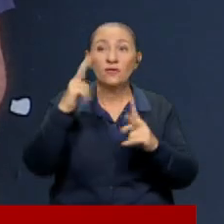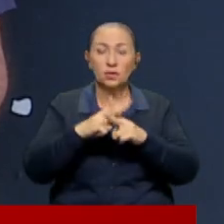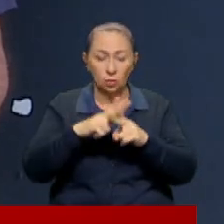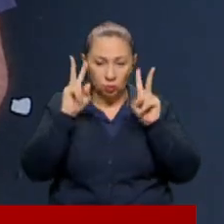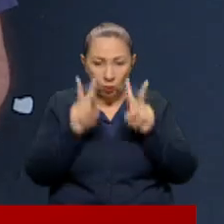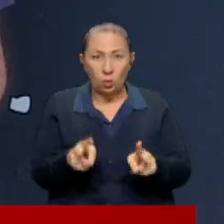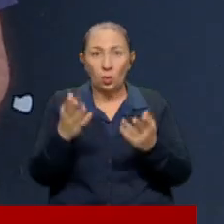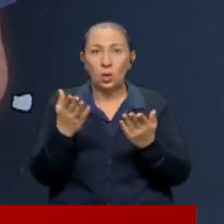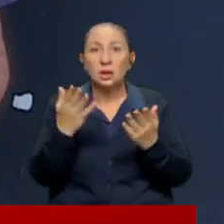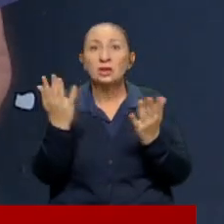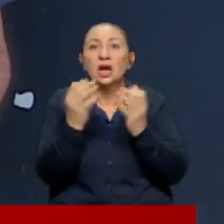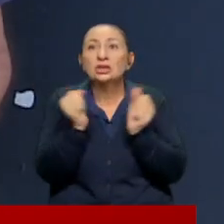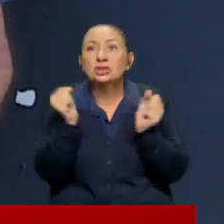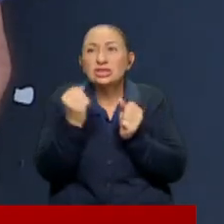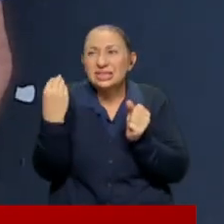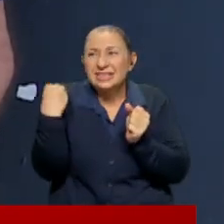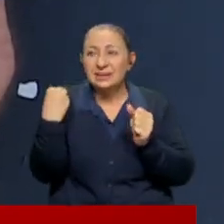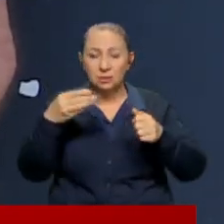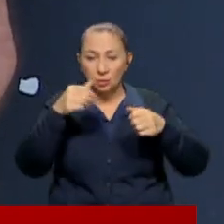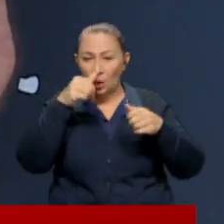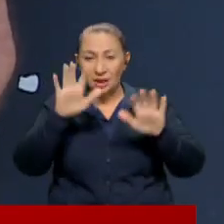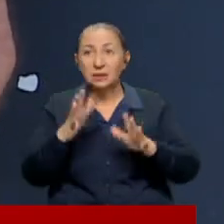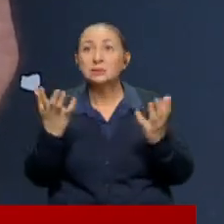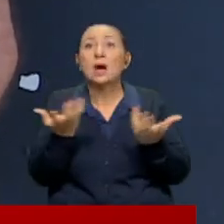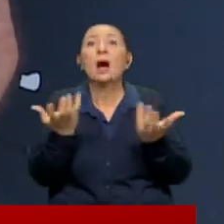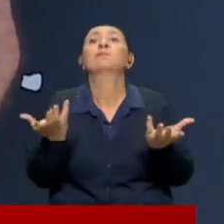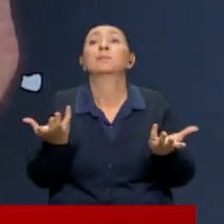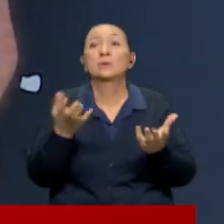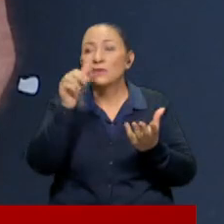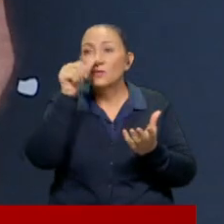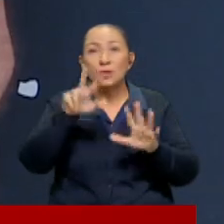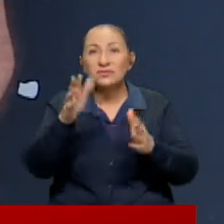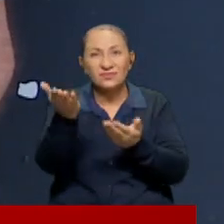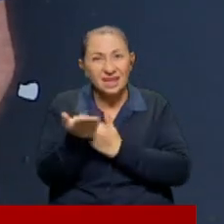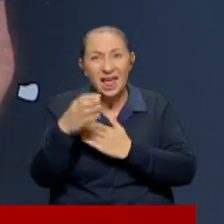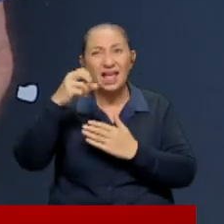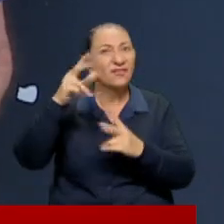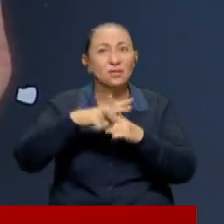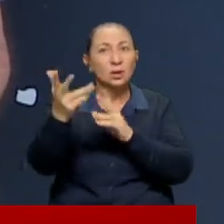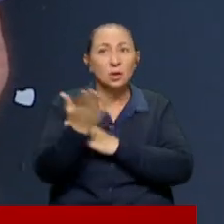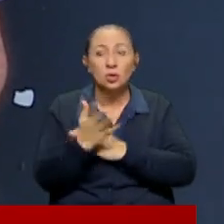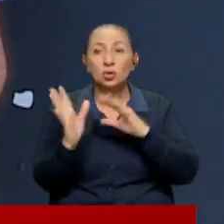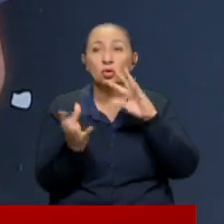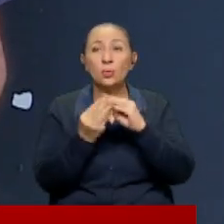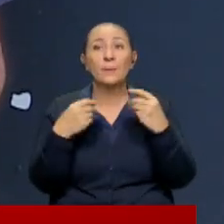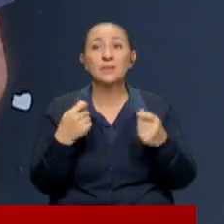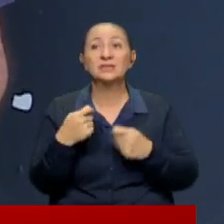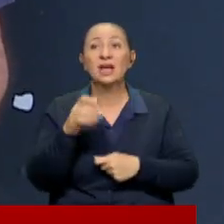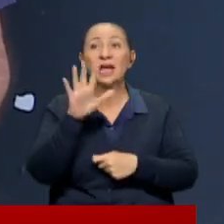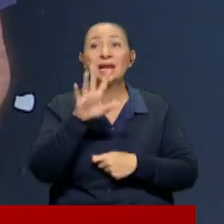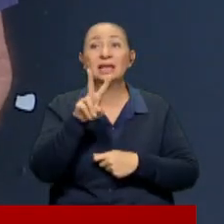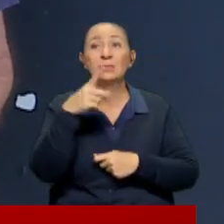faturalarla karşılaştı. Daha kışın başında ısınma maliyeti de yok. Gelen doğalgaz ve elektrik faturalarının toplam maliyeti